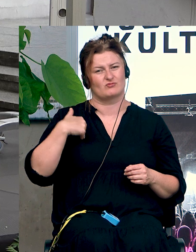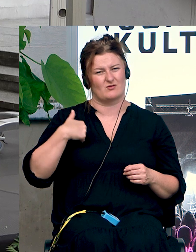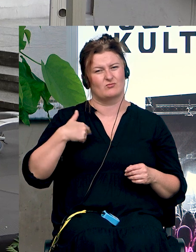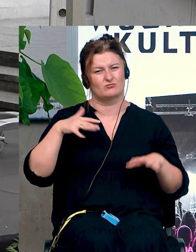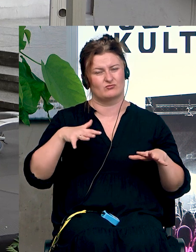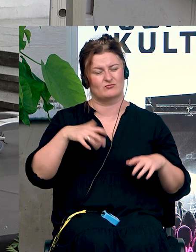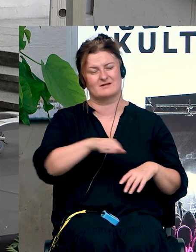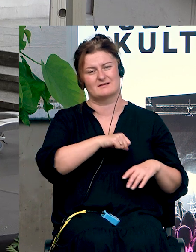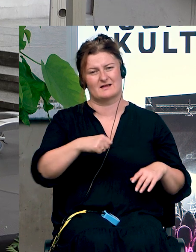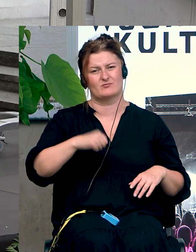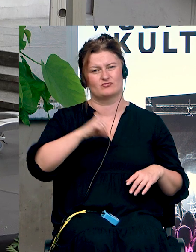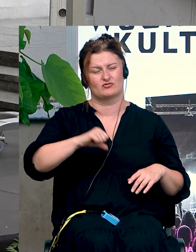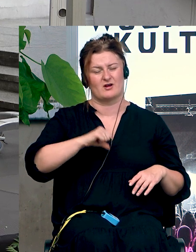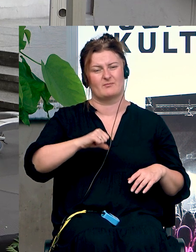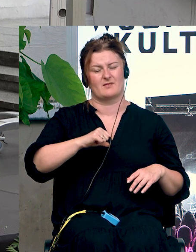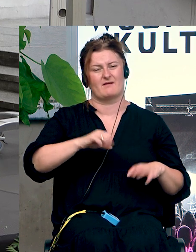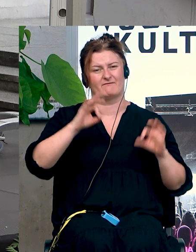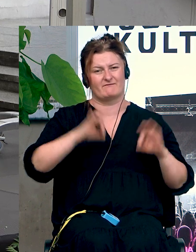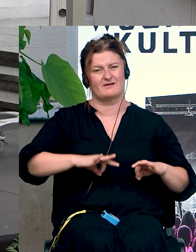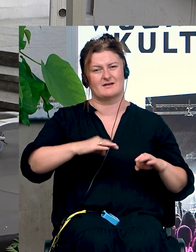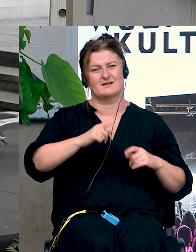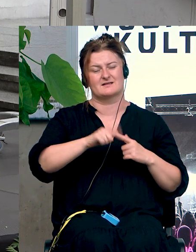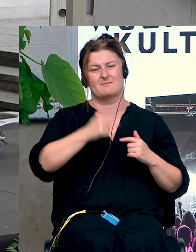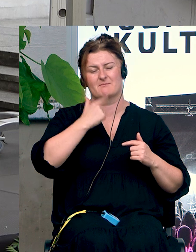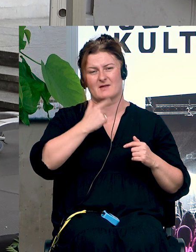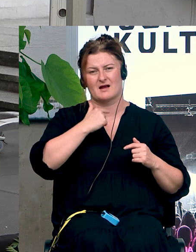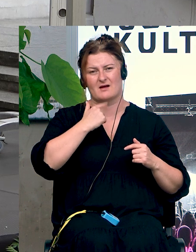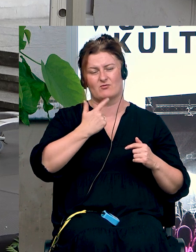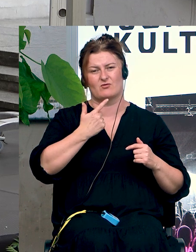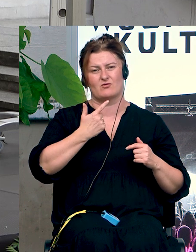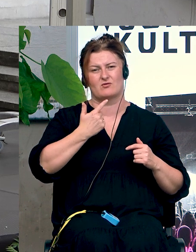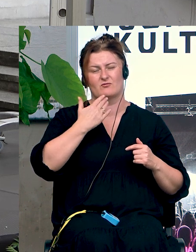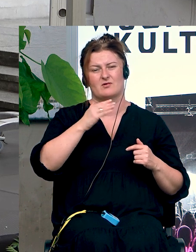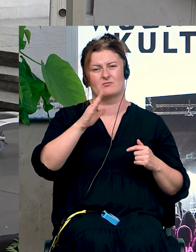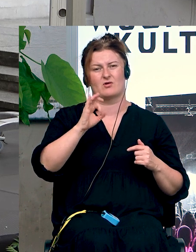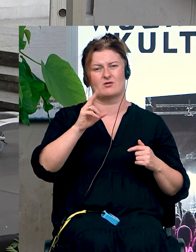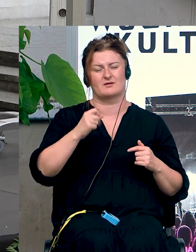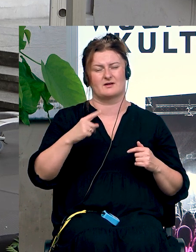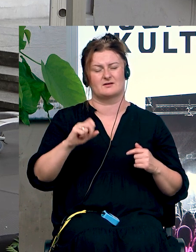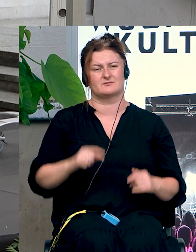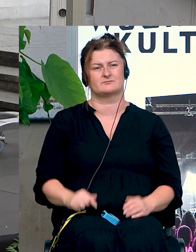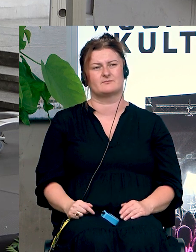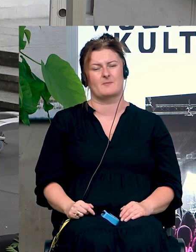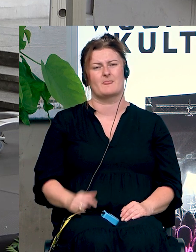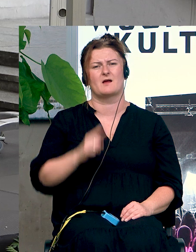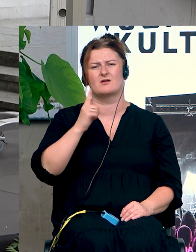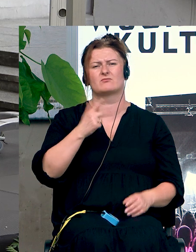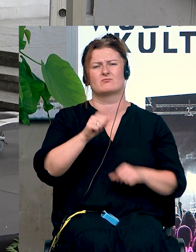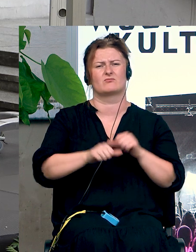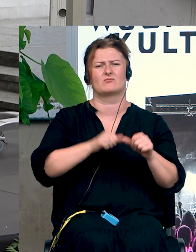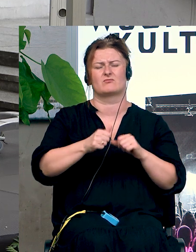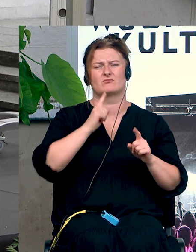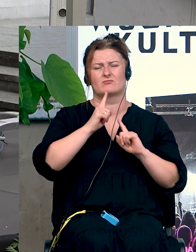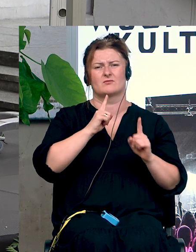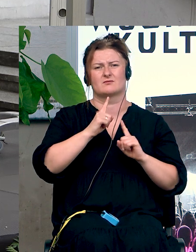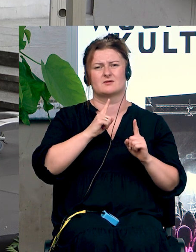sam siebie obwiniał o to, że za mało przełożył się do tego, że Bogdan tak mało jest tłumaczony. A w jakim roku była ta rozmowa? Тому що